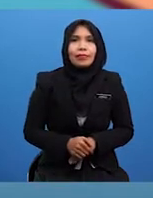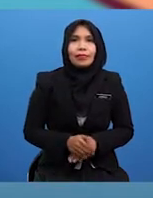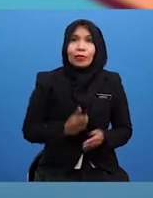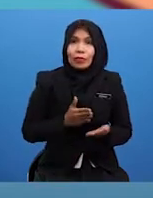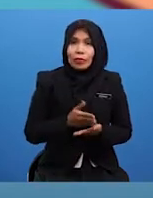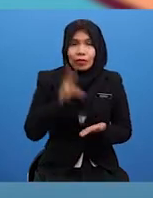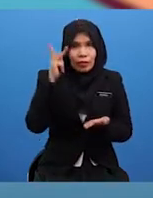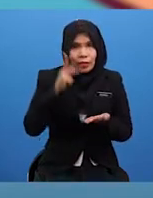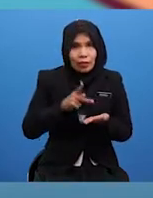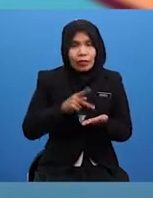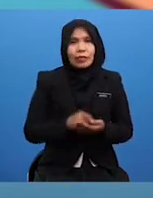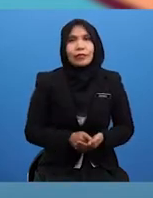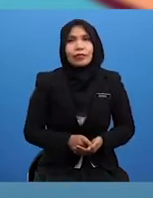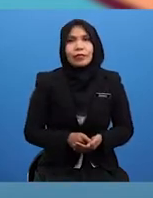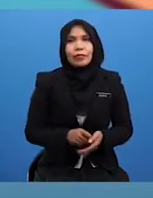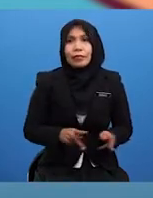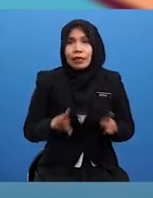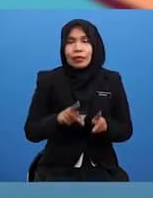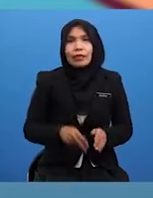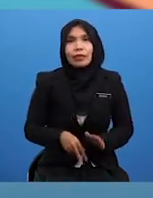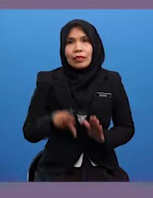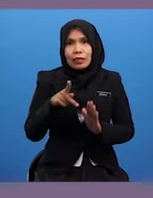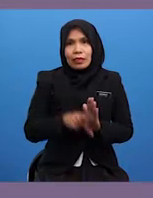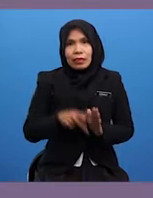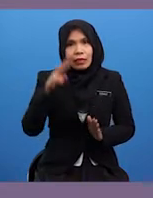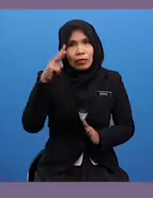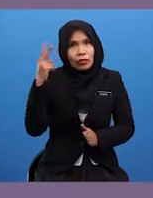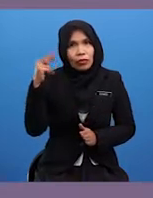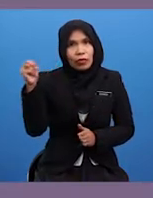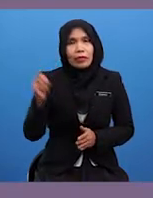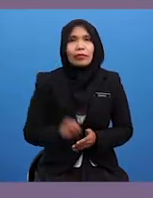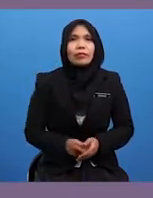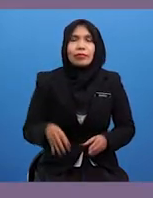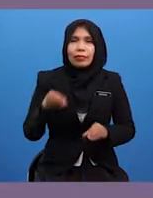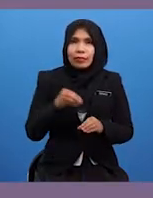pasti kecuaian yang dilakukan dalam gambar rajah ini.